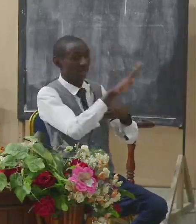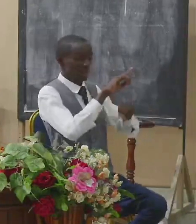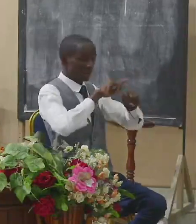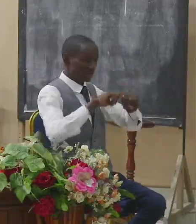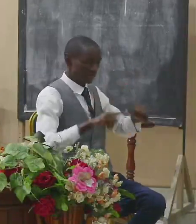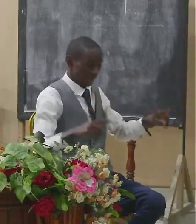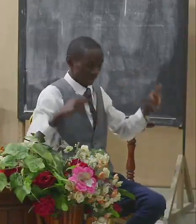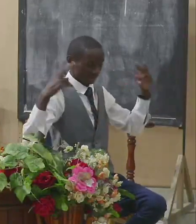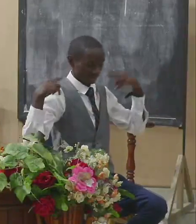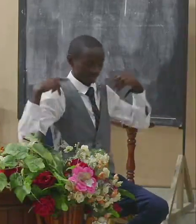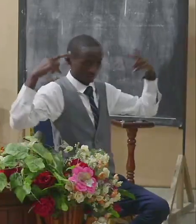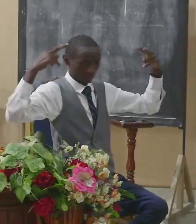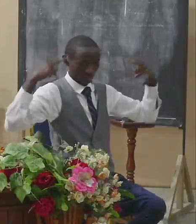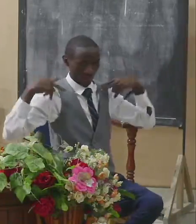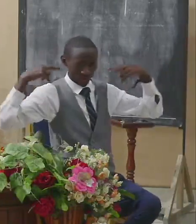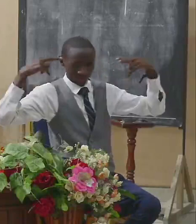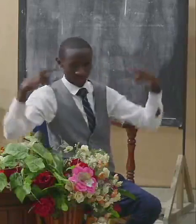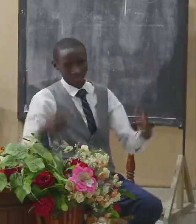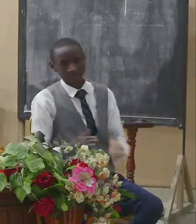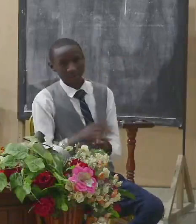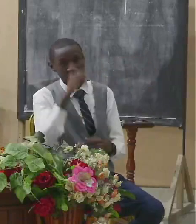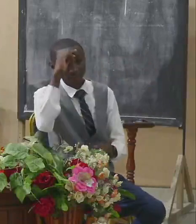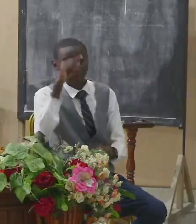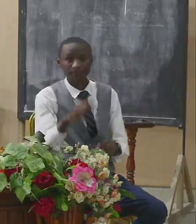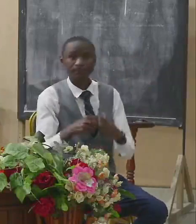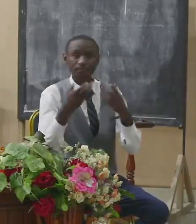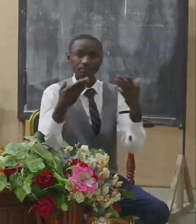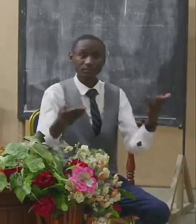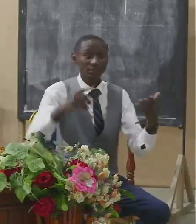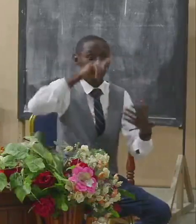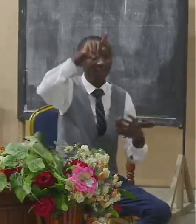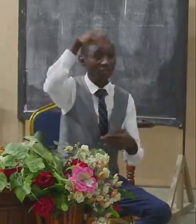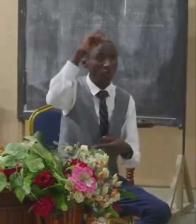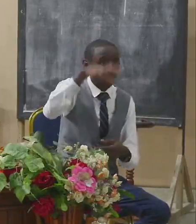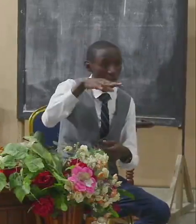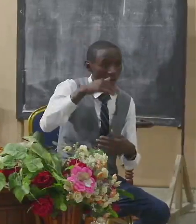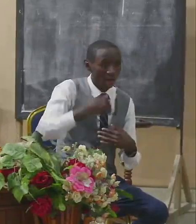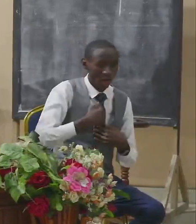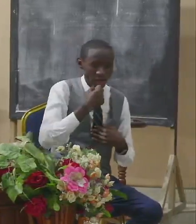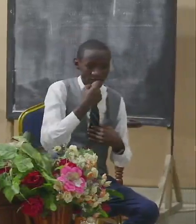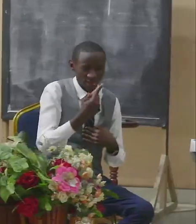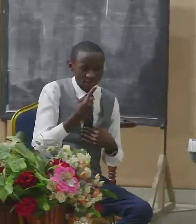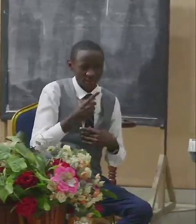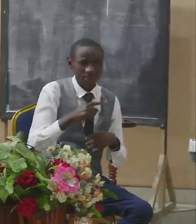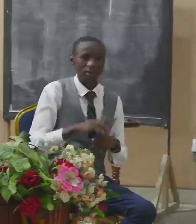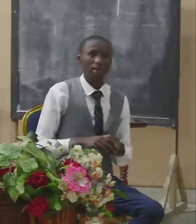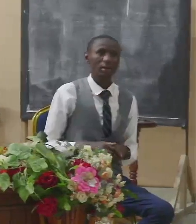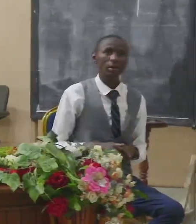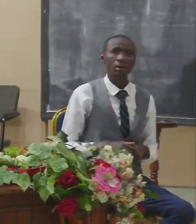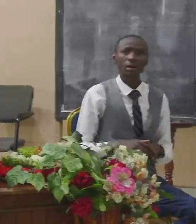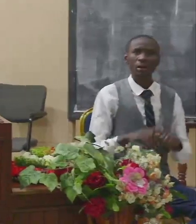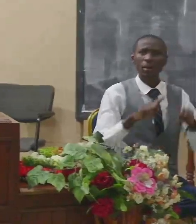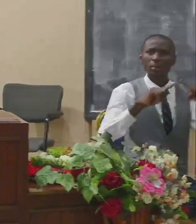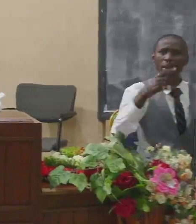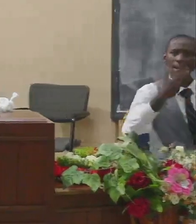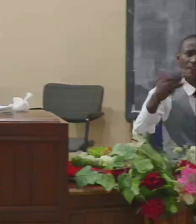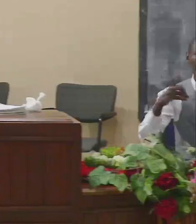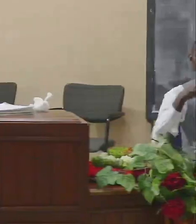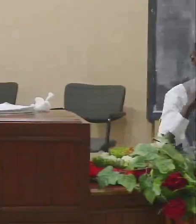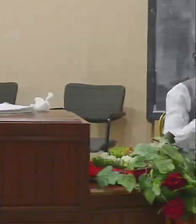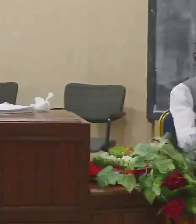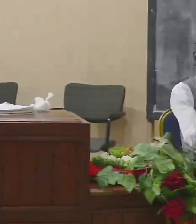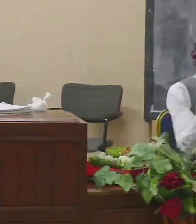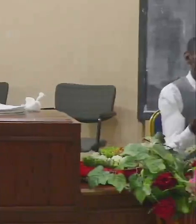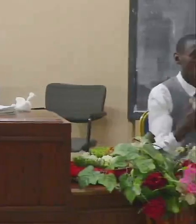yako. Ushindi. Frère. Ndugu. Le soleil a dit. Jua ikasema. Ce qui se passe aujourd'hui. Ninyi biko